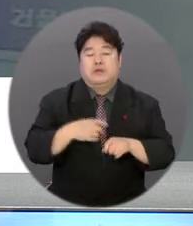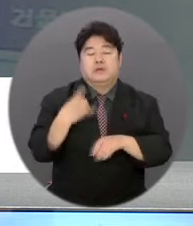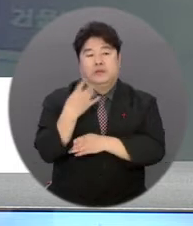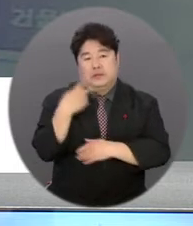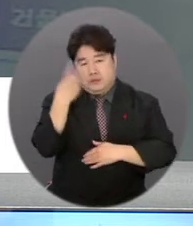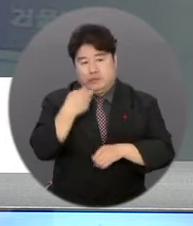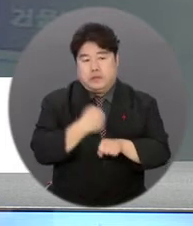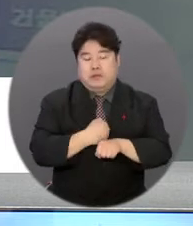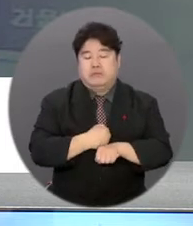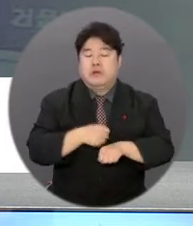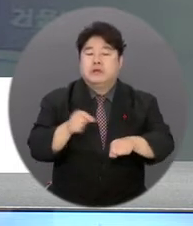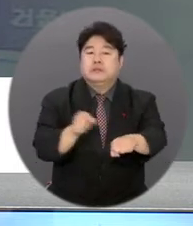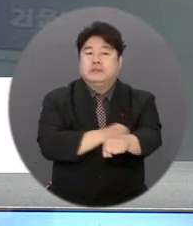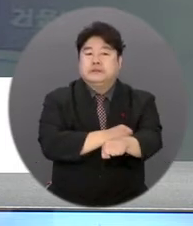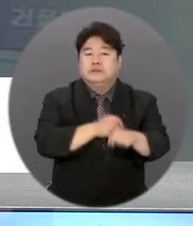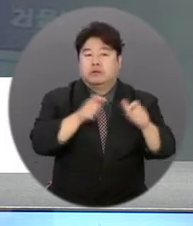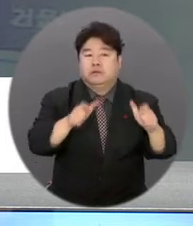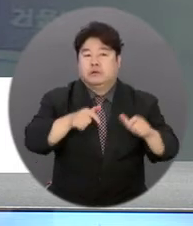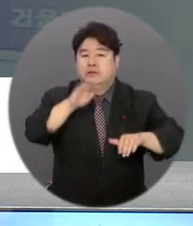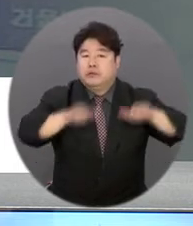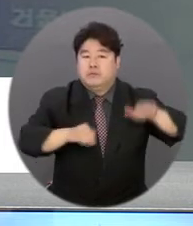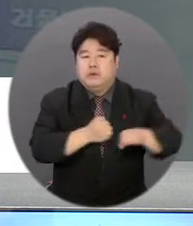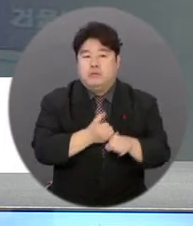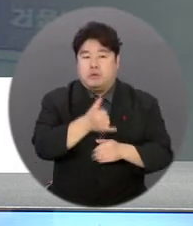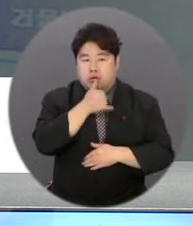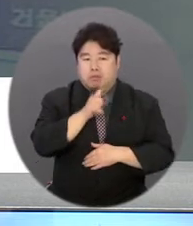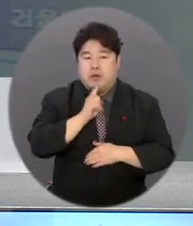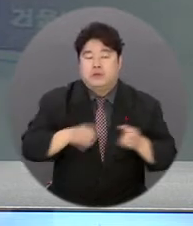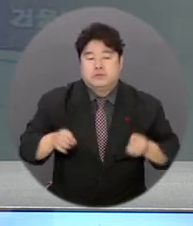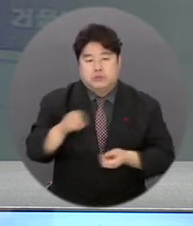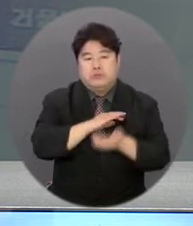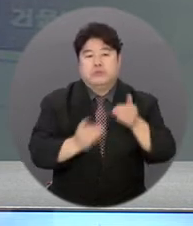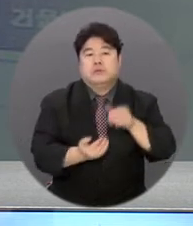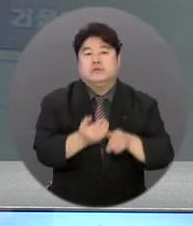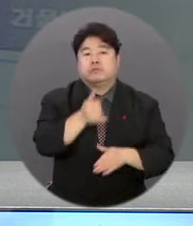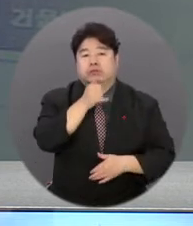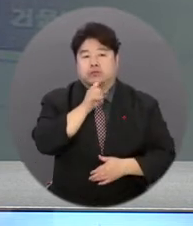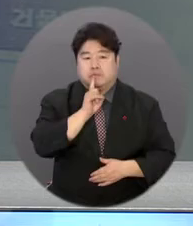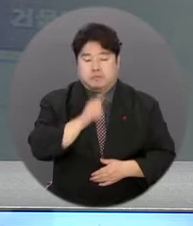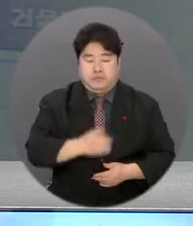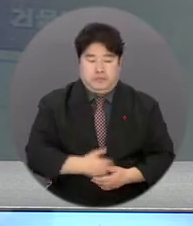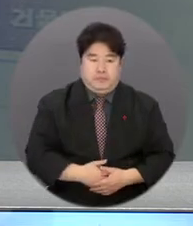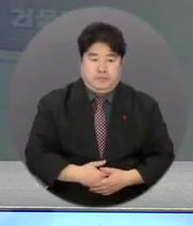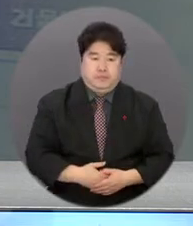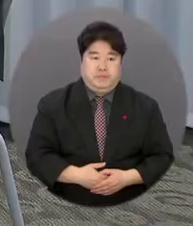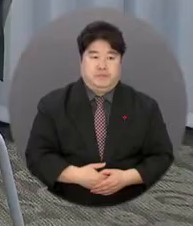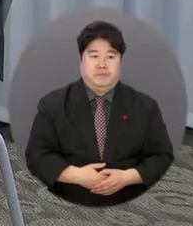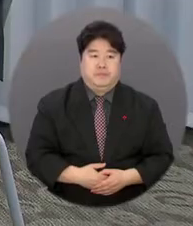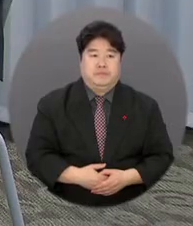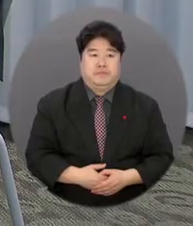지역을 차별하고 있다는 주장이 제기돼 논란이 일고 있습니다 강서영 기자의 보도입니다